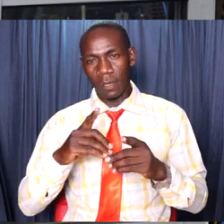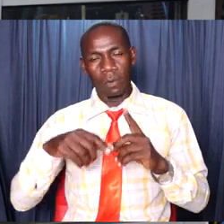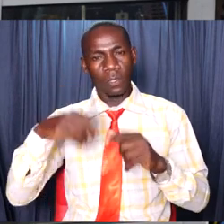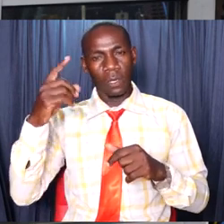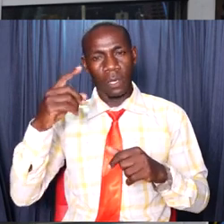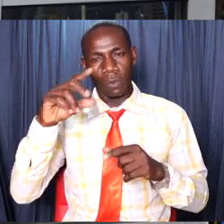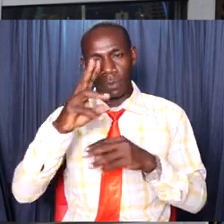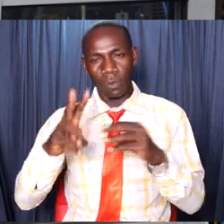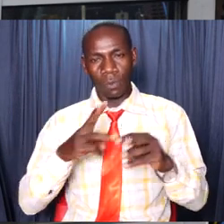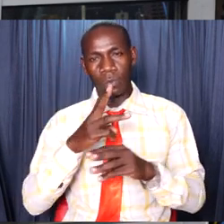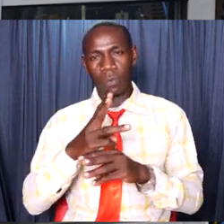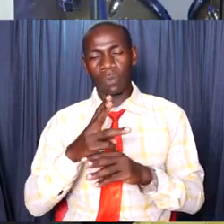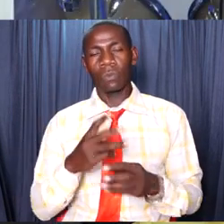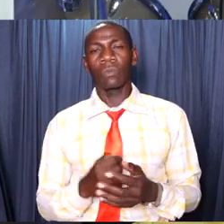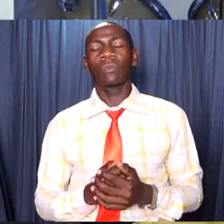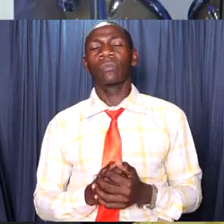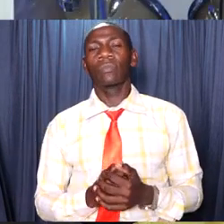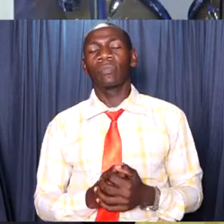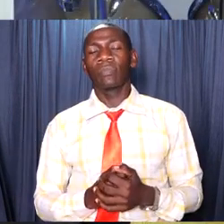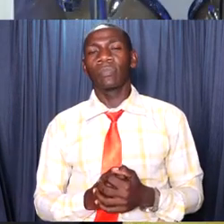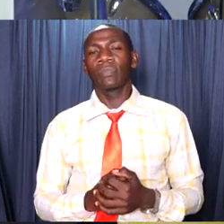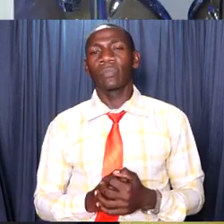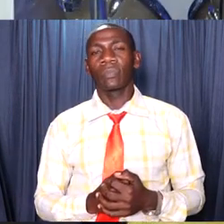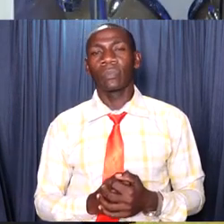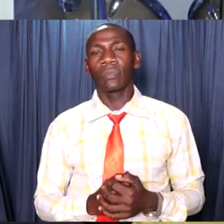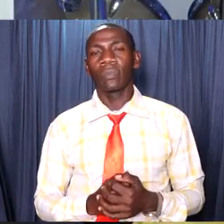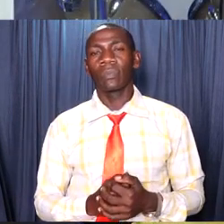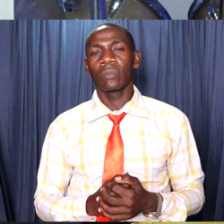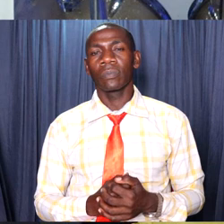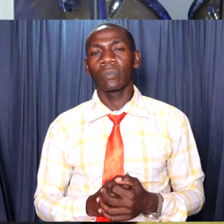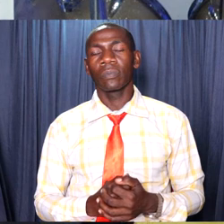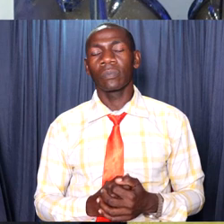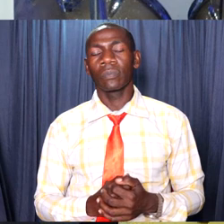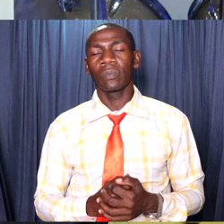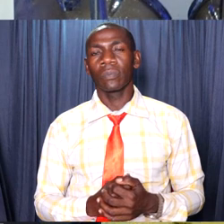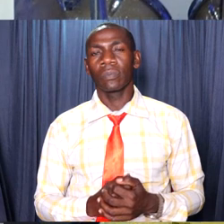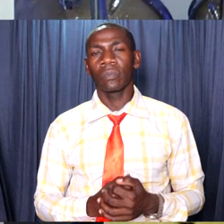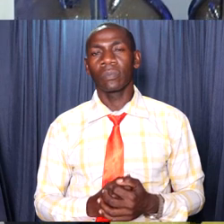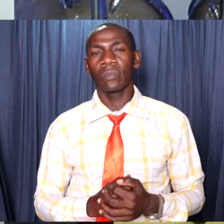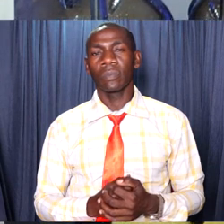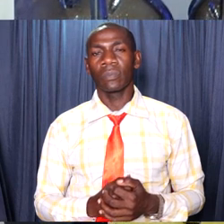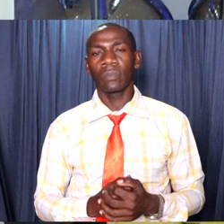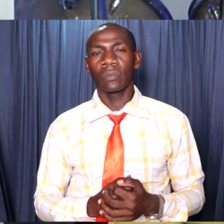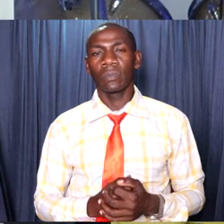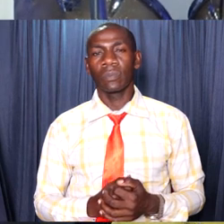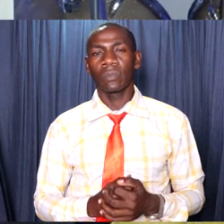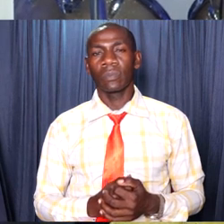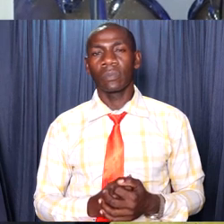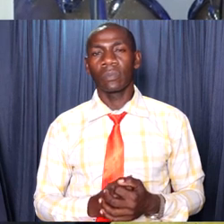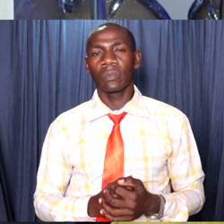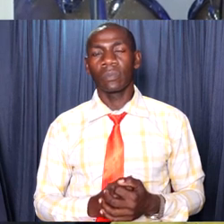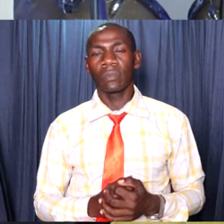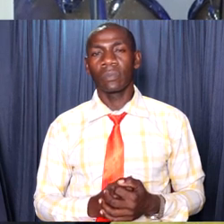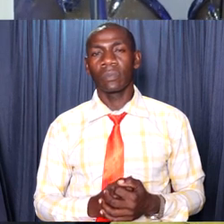mimi nimeushinda ulimwengu. His disciples said unto him, Lo, now speakest thou plainly, and speakest no